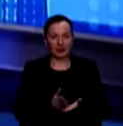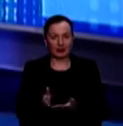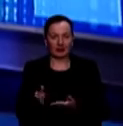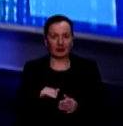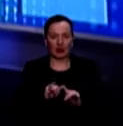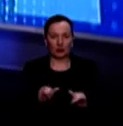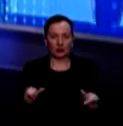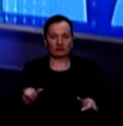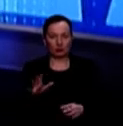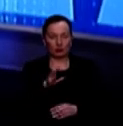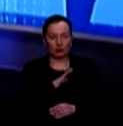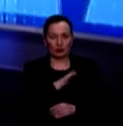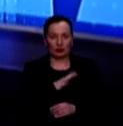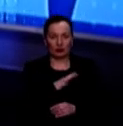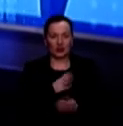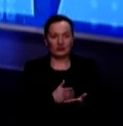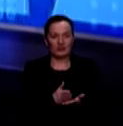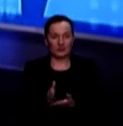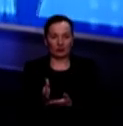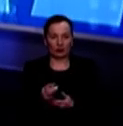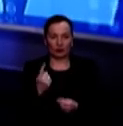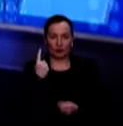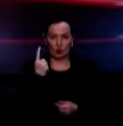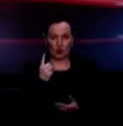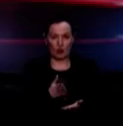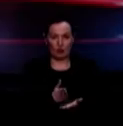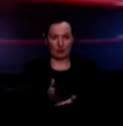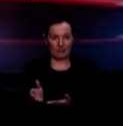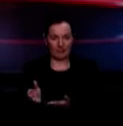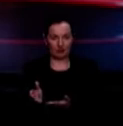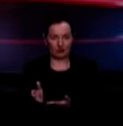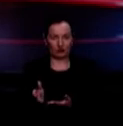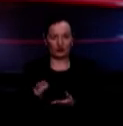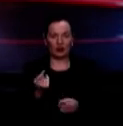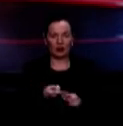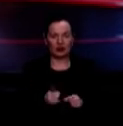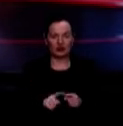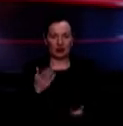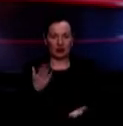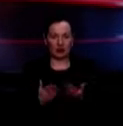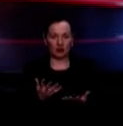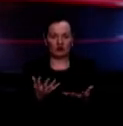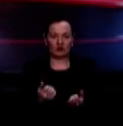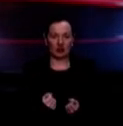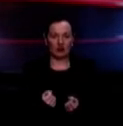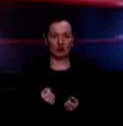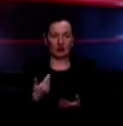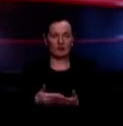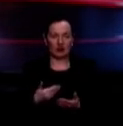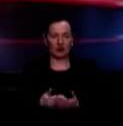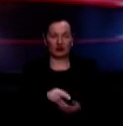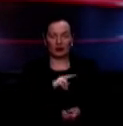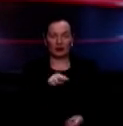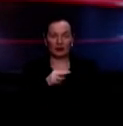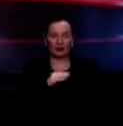2015-2020 років була спрямована фактично по одному напрямку, ну це якщо взяти на прикладі, то ДФРР